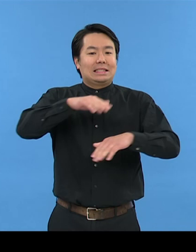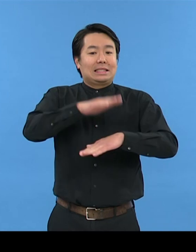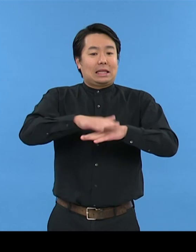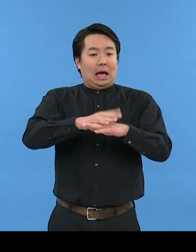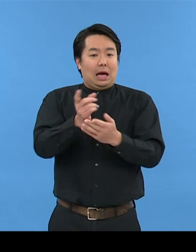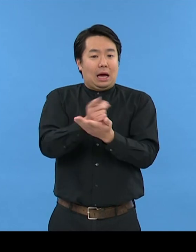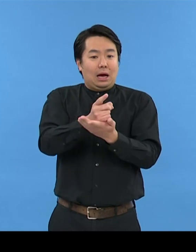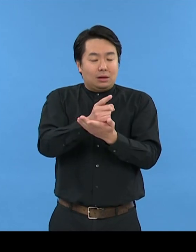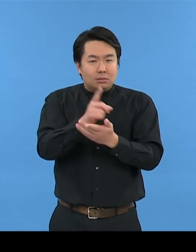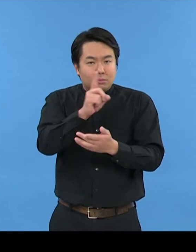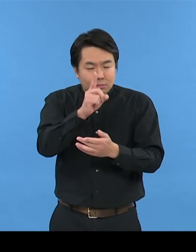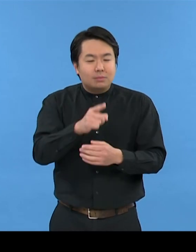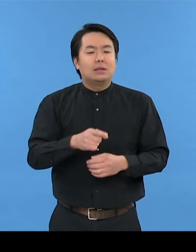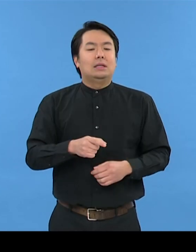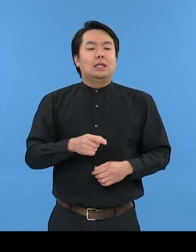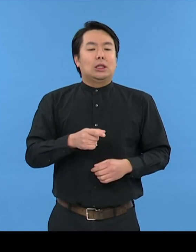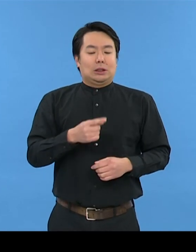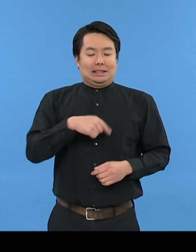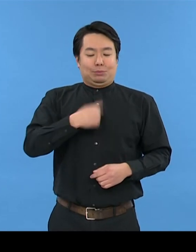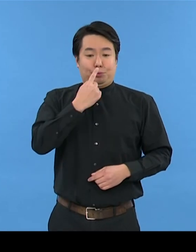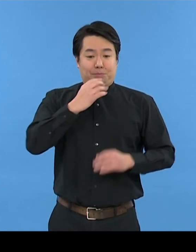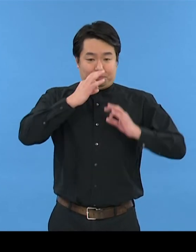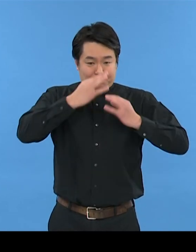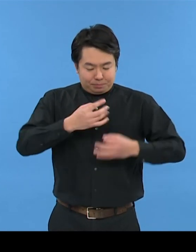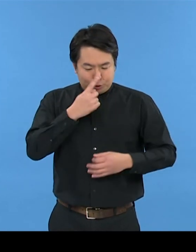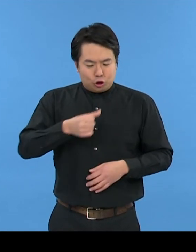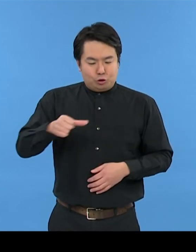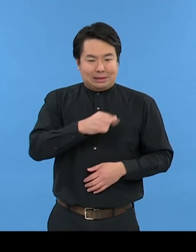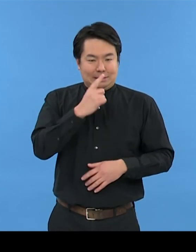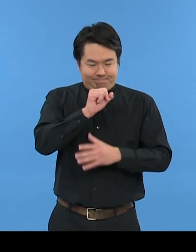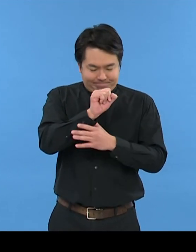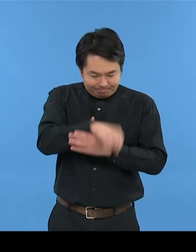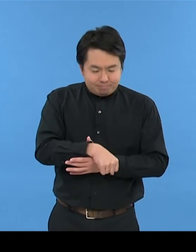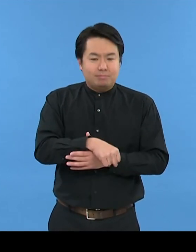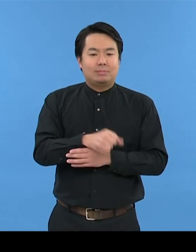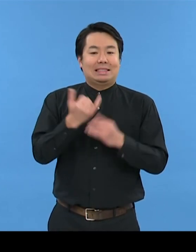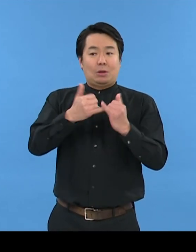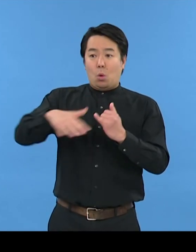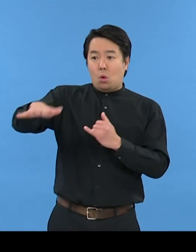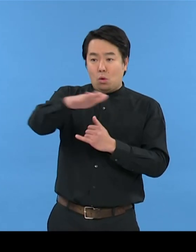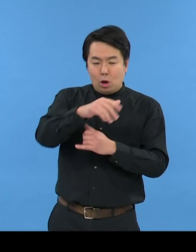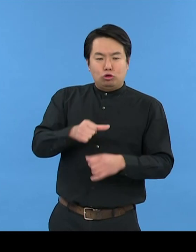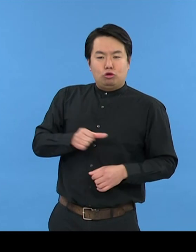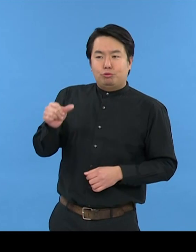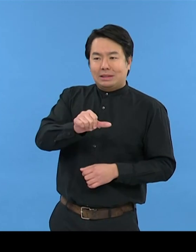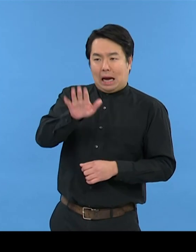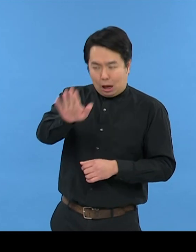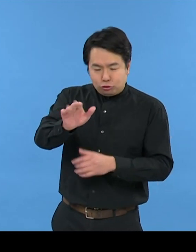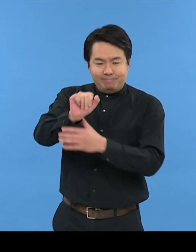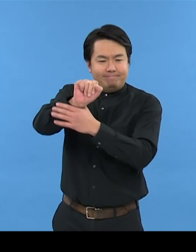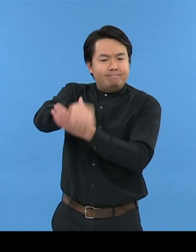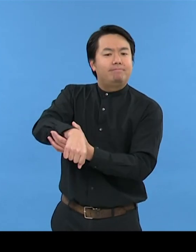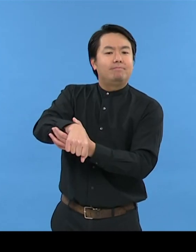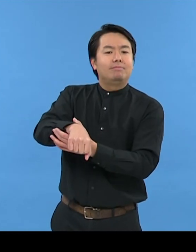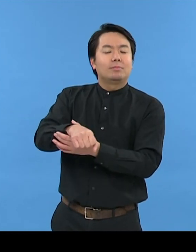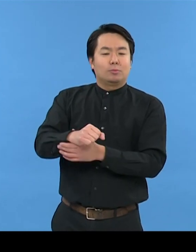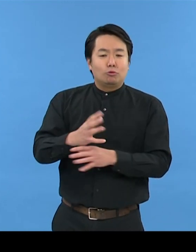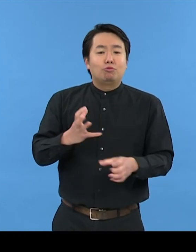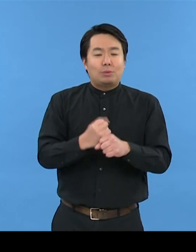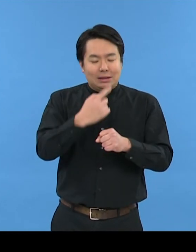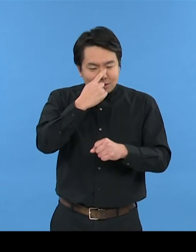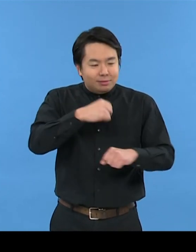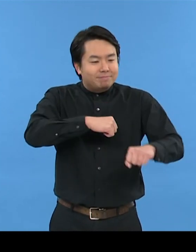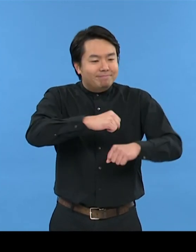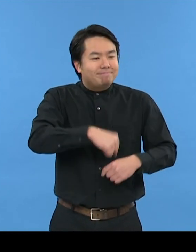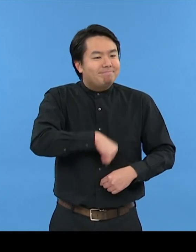の生き方の方向としては自分の罪を認めること人の中に罪を認めていることだからどんな